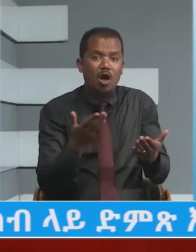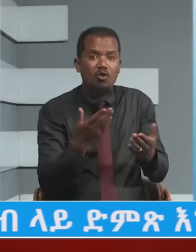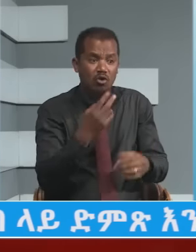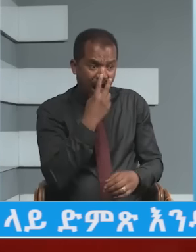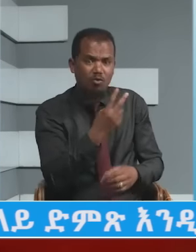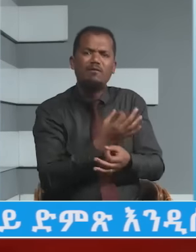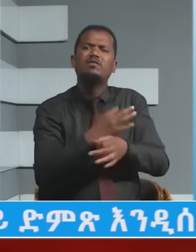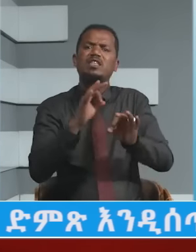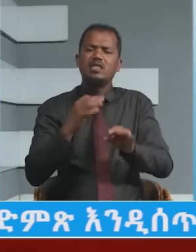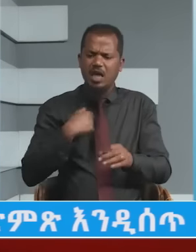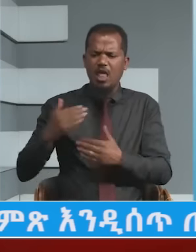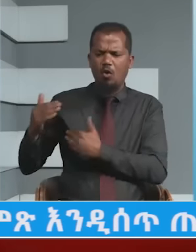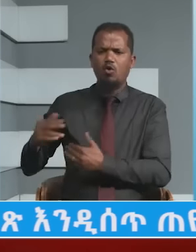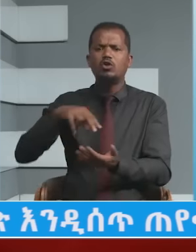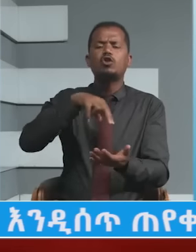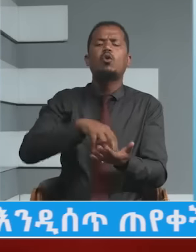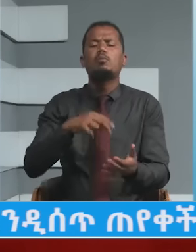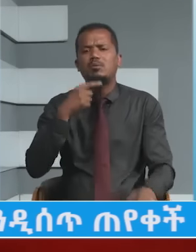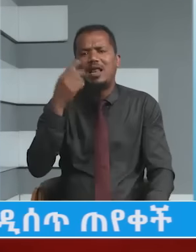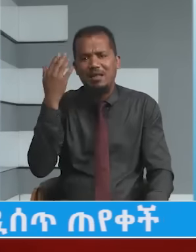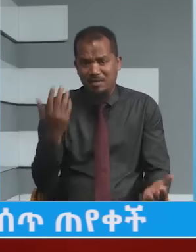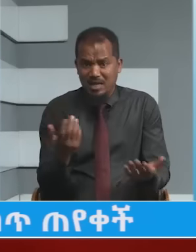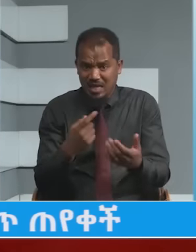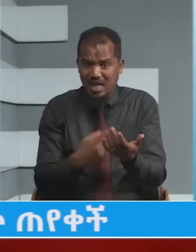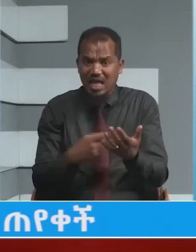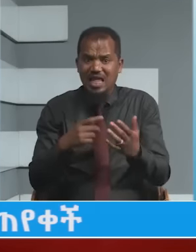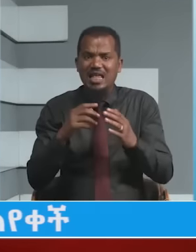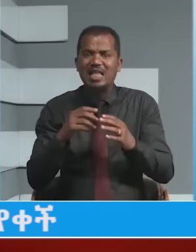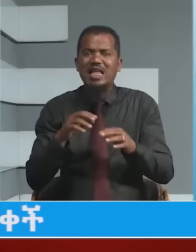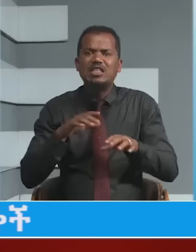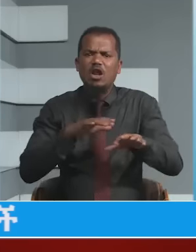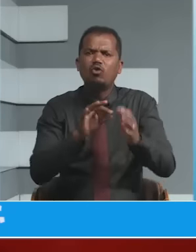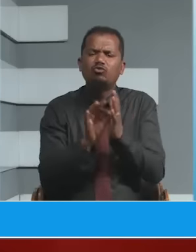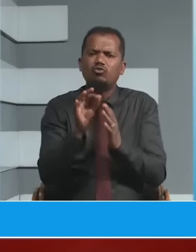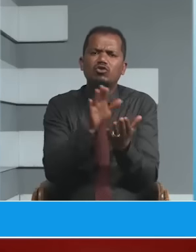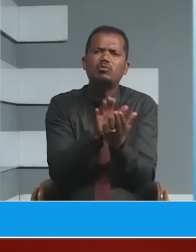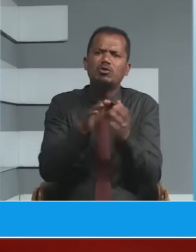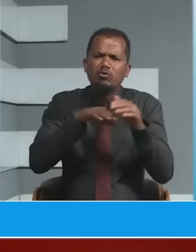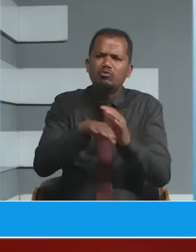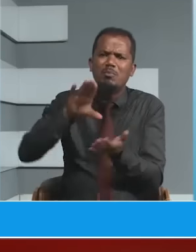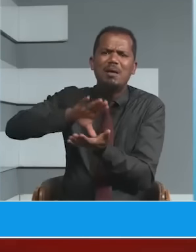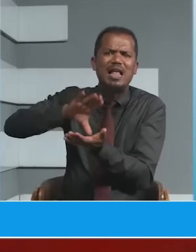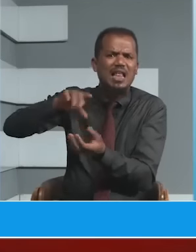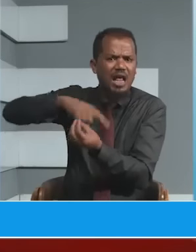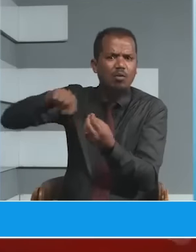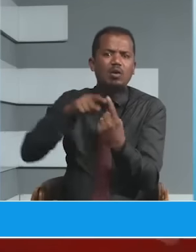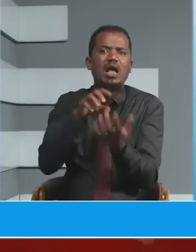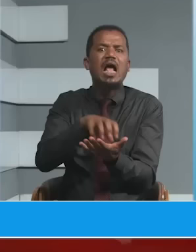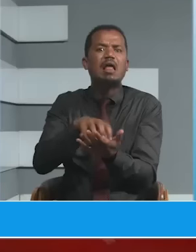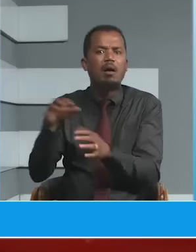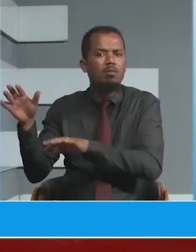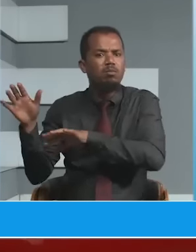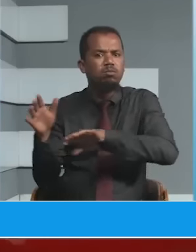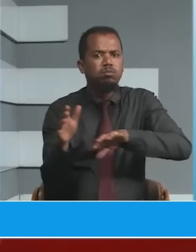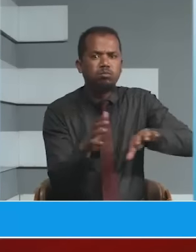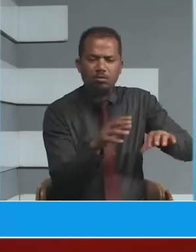ጉዳዩ ፍትህን አገኝ ከጎናችን እንዲቆም የሚያደርግ ሰልፍ አድርገን ነበር። እሱን ያው የሰራዊት ቁጥራቸው ምናምን በየትምህርት ቤቱም በገጠር አካባቢም የነበረው ወደ ከተማ